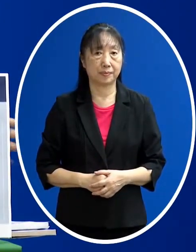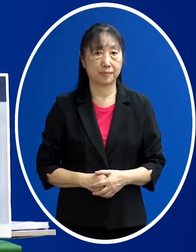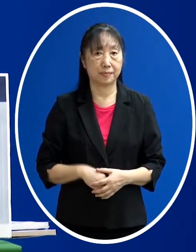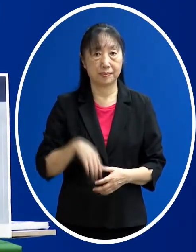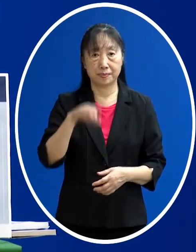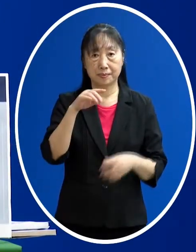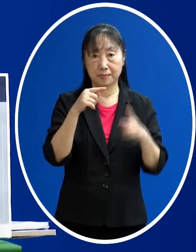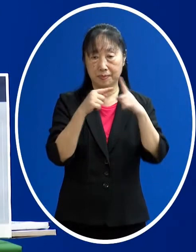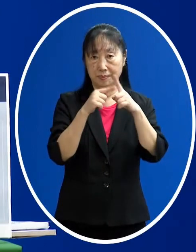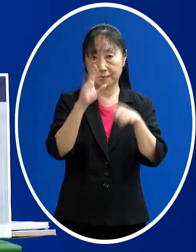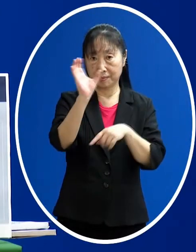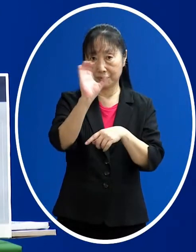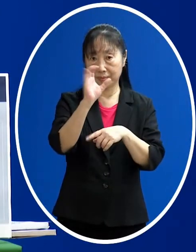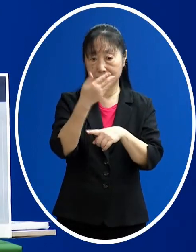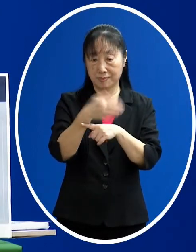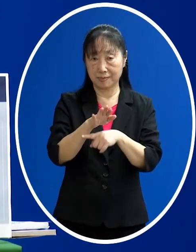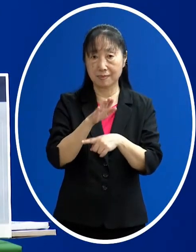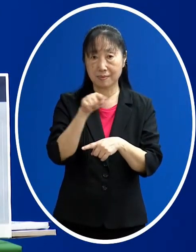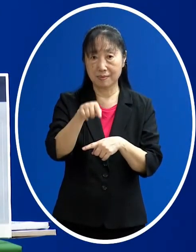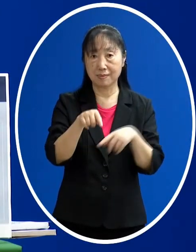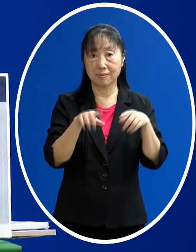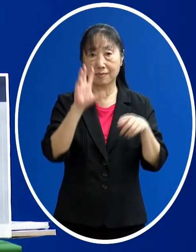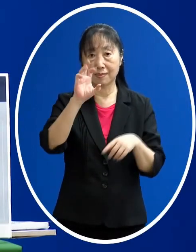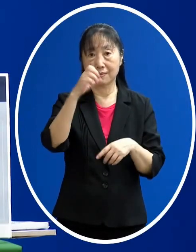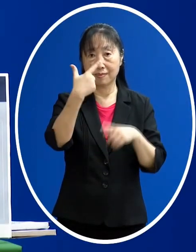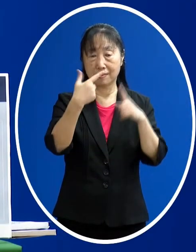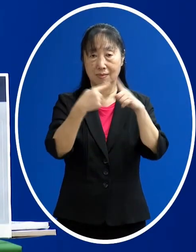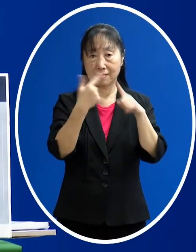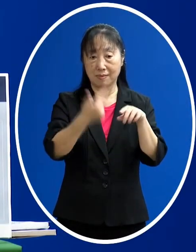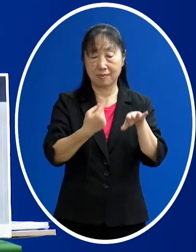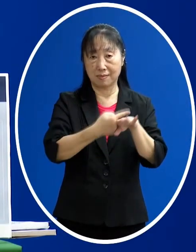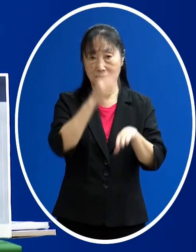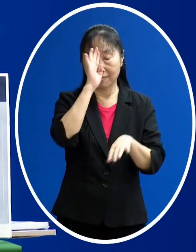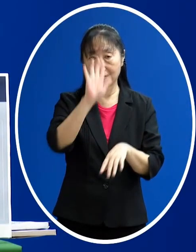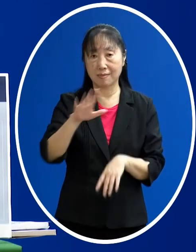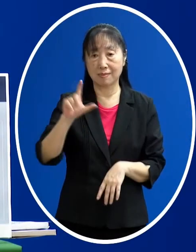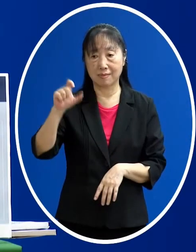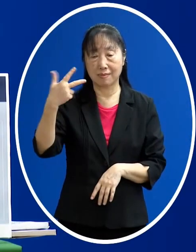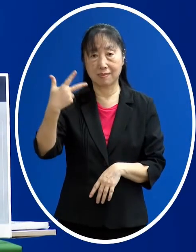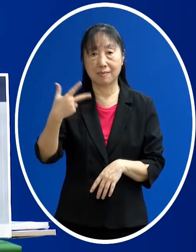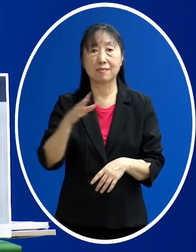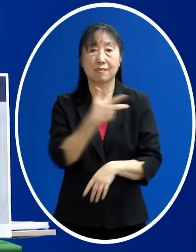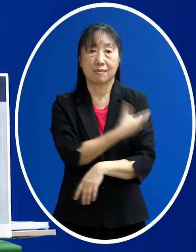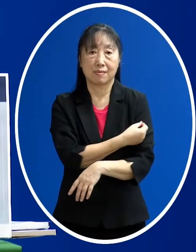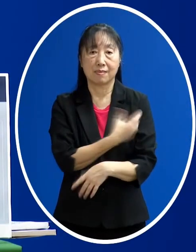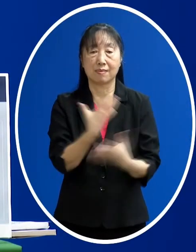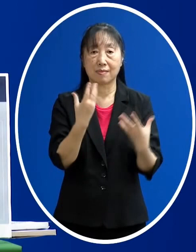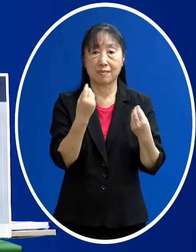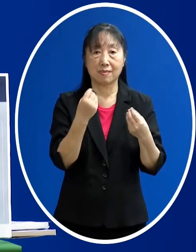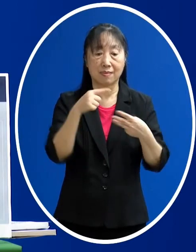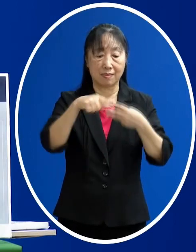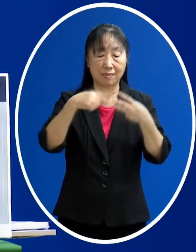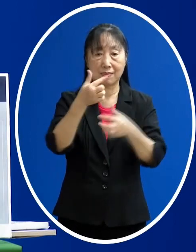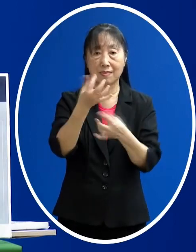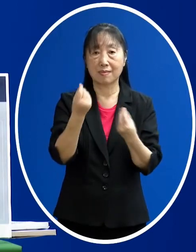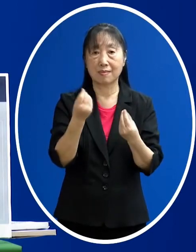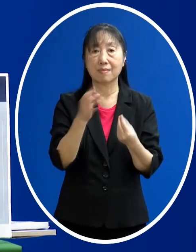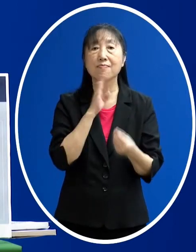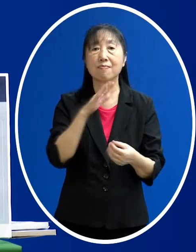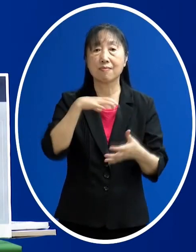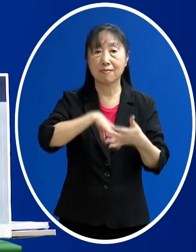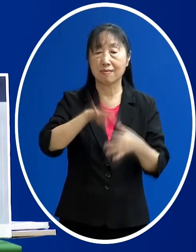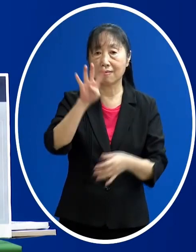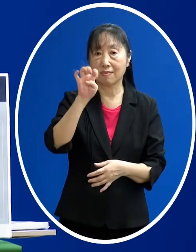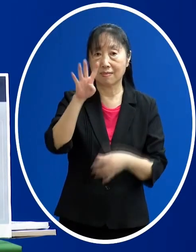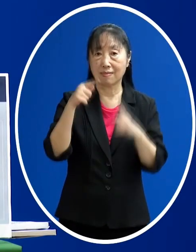90位的确诊死亡的个案里面，86位有慢性疾病，那67位是没有接种过三剂疫苗，其中有44